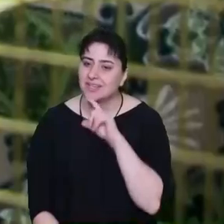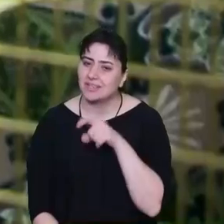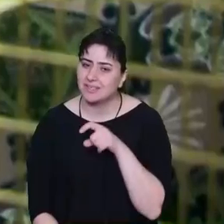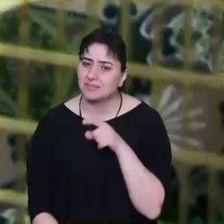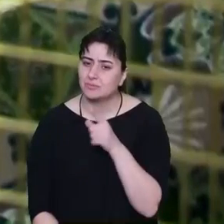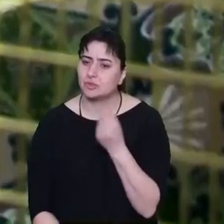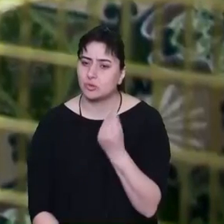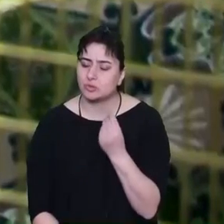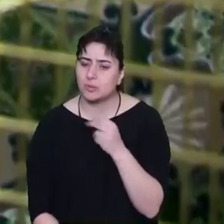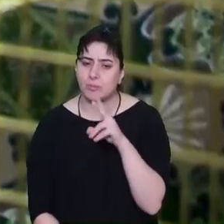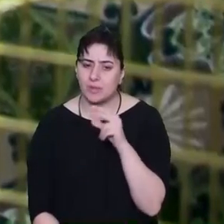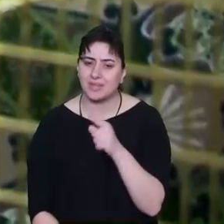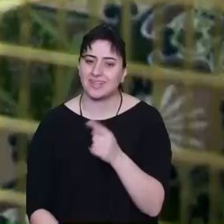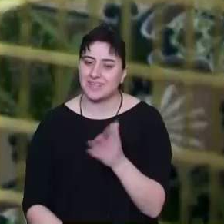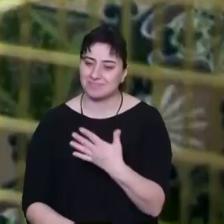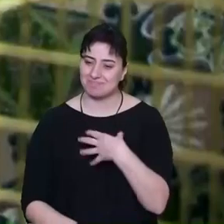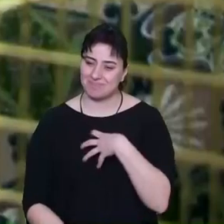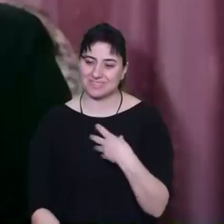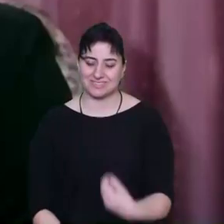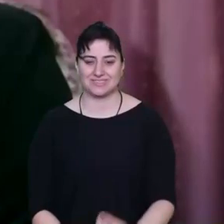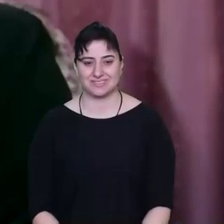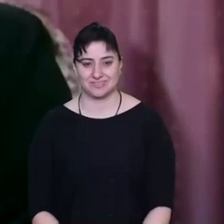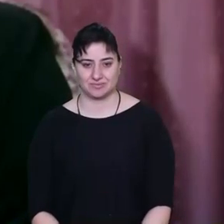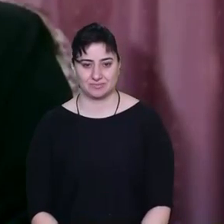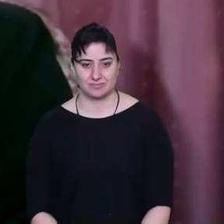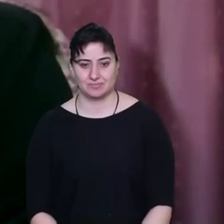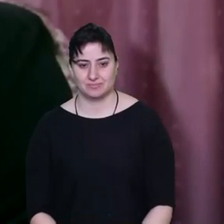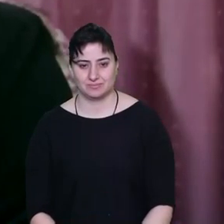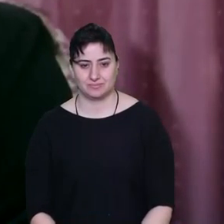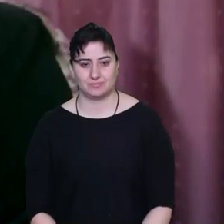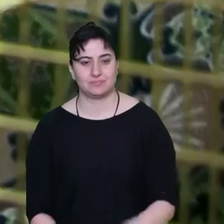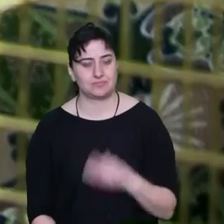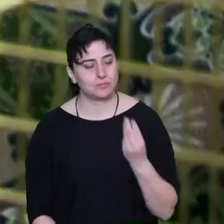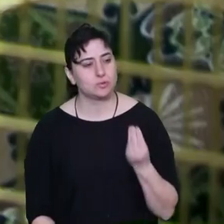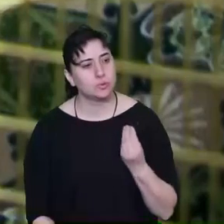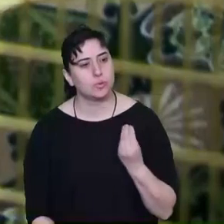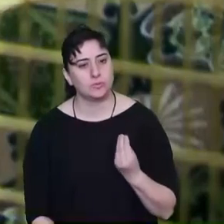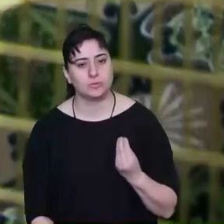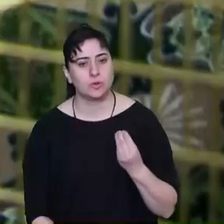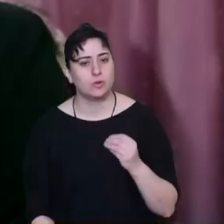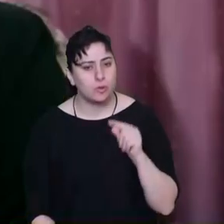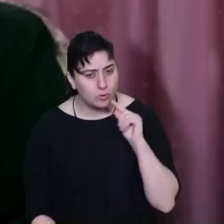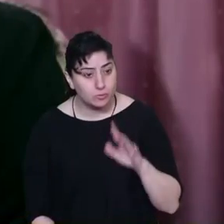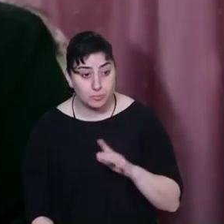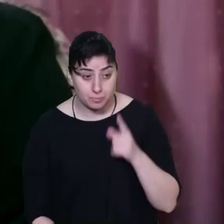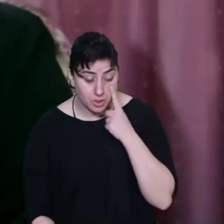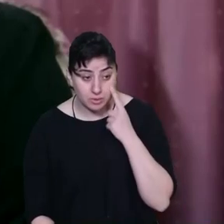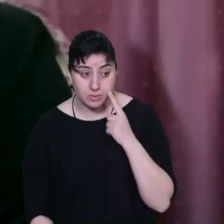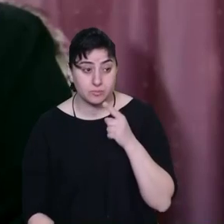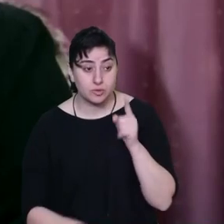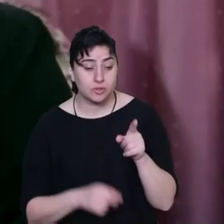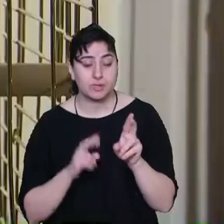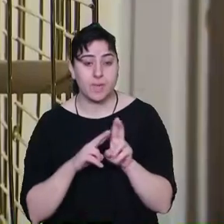Dayıcığım, bu çok güzel papağanmış. Keşke benim olsaydı. Güzeldir güzel. Oğlum, bak bu Kemal